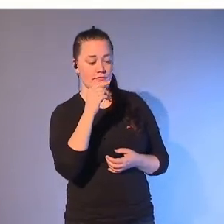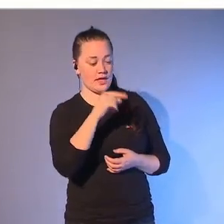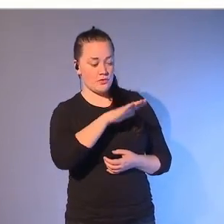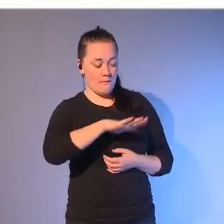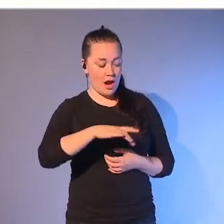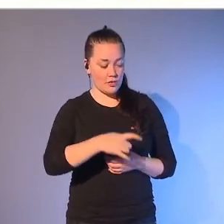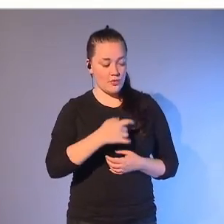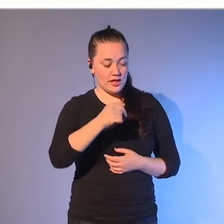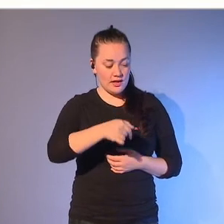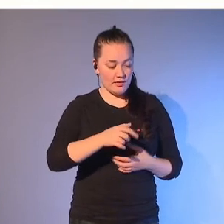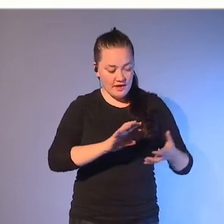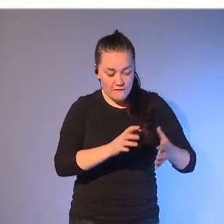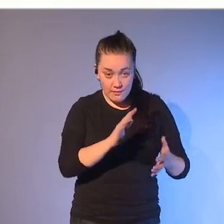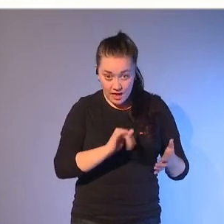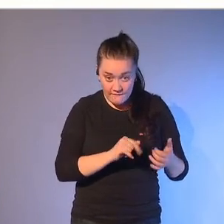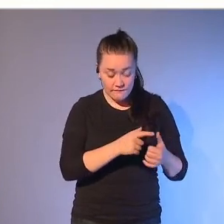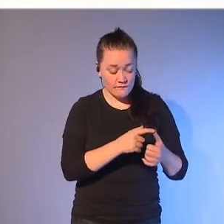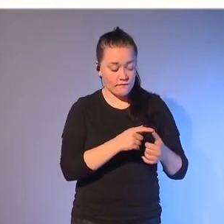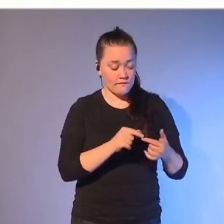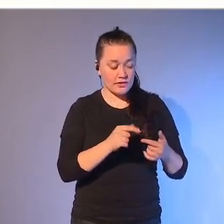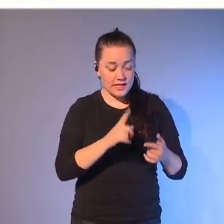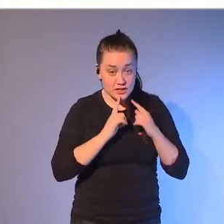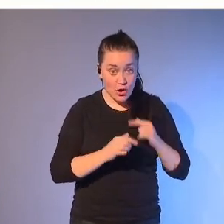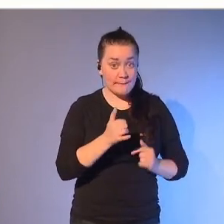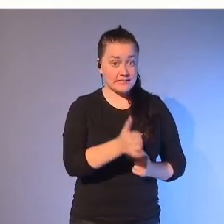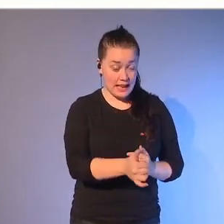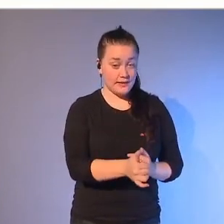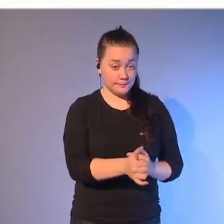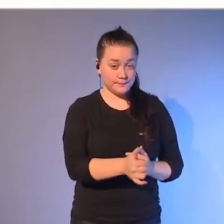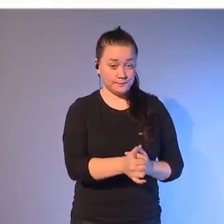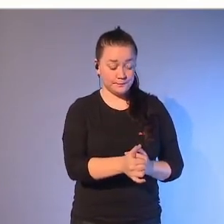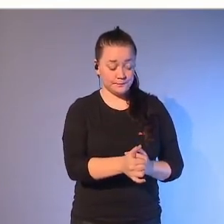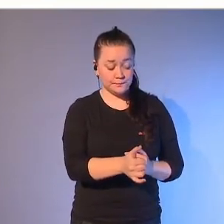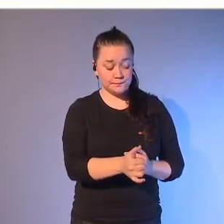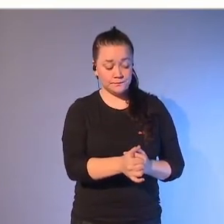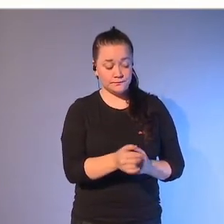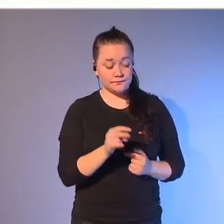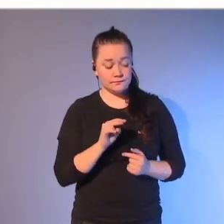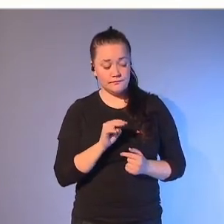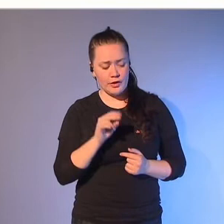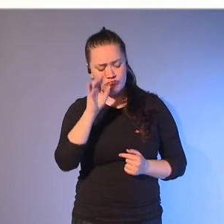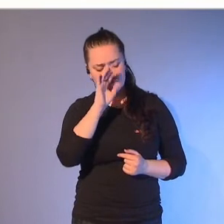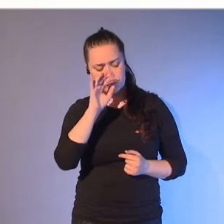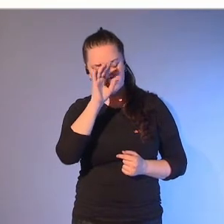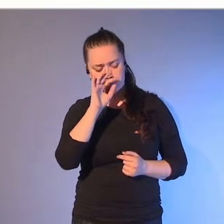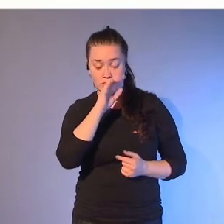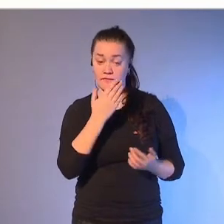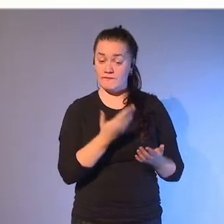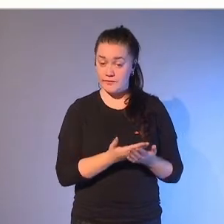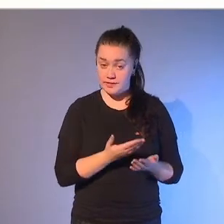og unge i dag formes av, og det de skaper selv, så kan vi undre oss litt, for